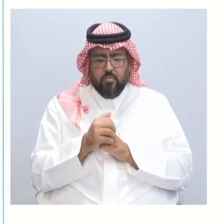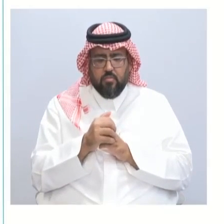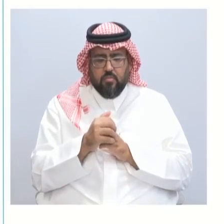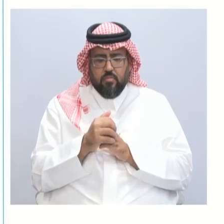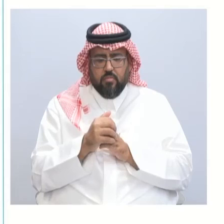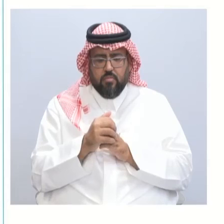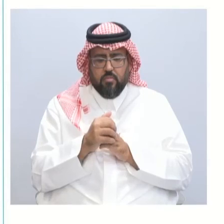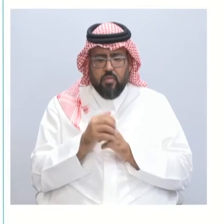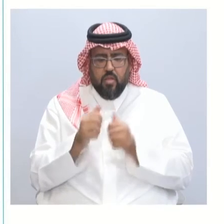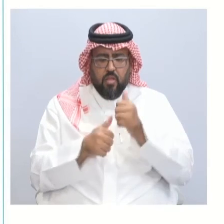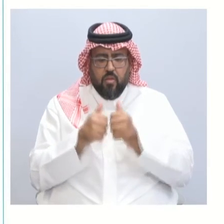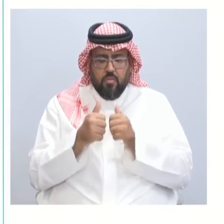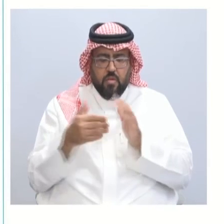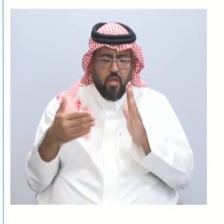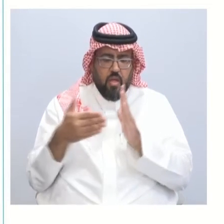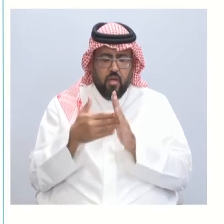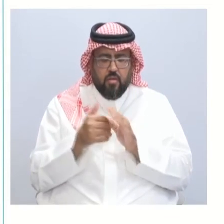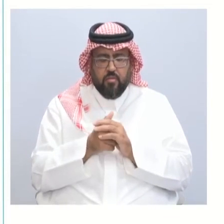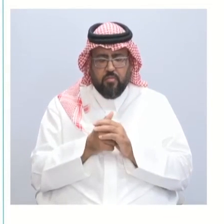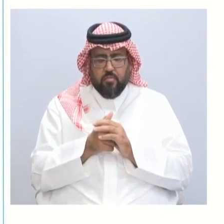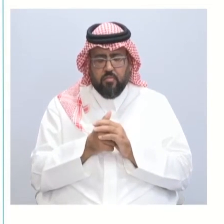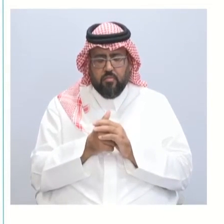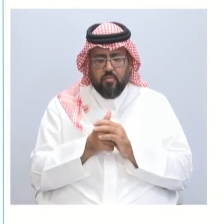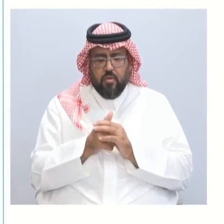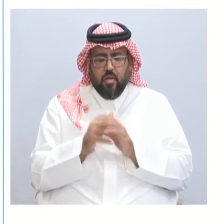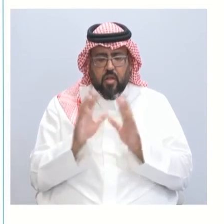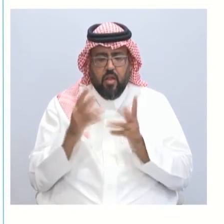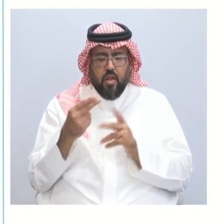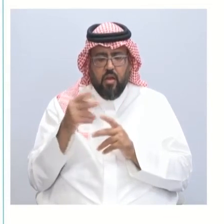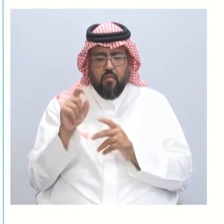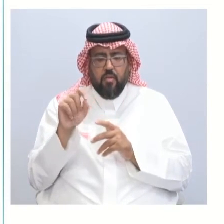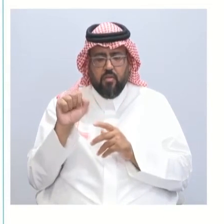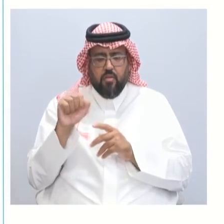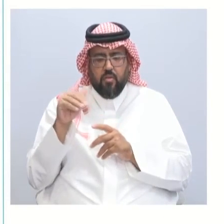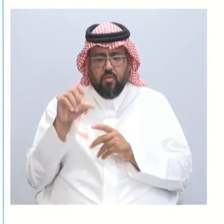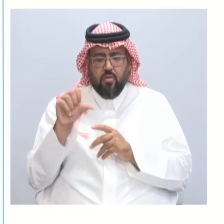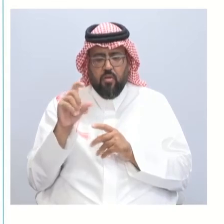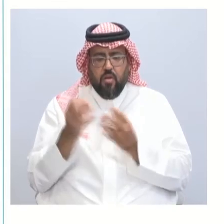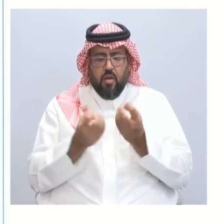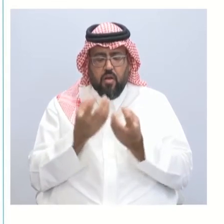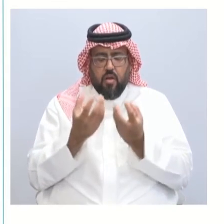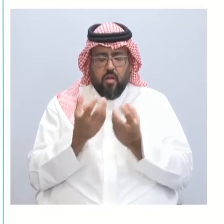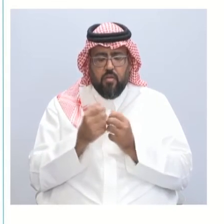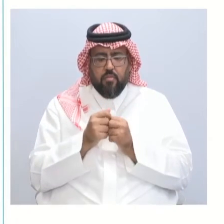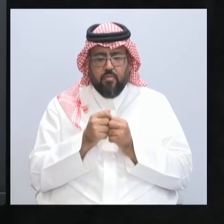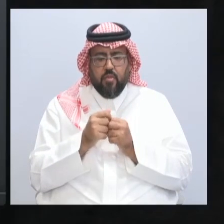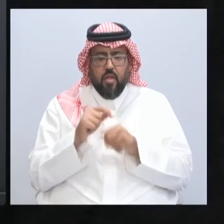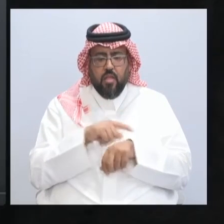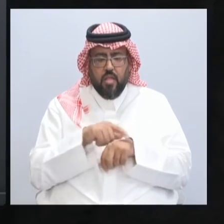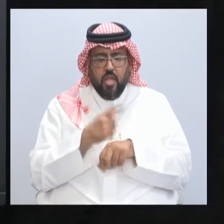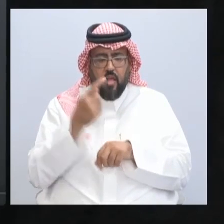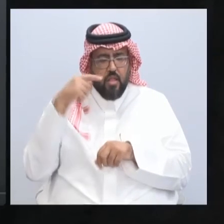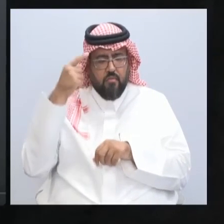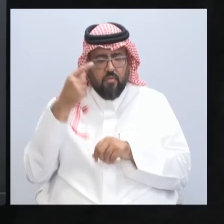والضغط تقويم ختامي عرف الصخور الناريه ح نعطيكم دقيقه